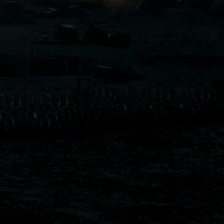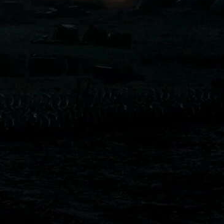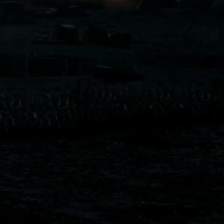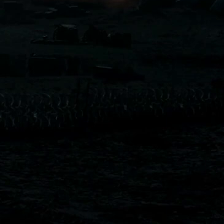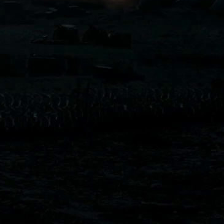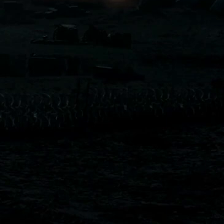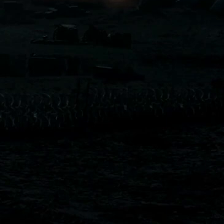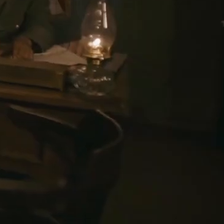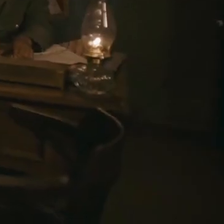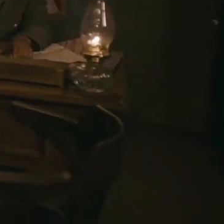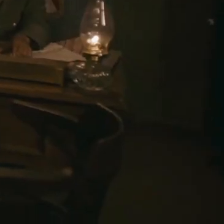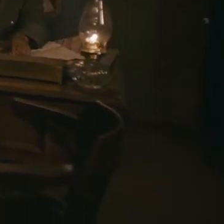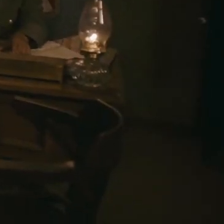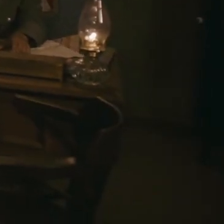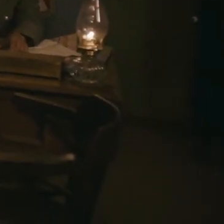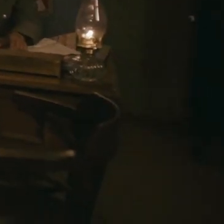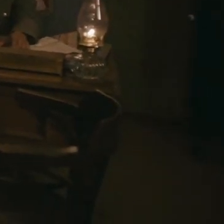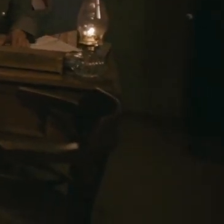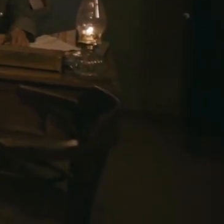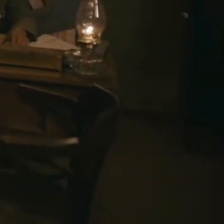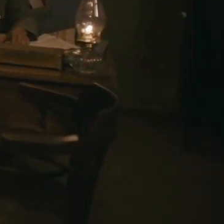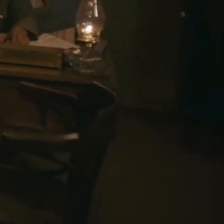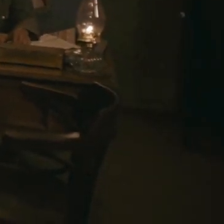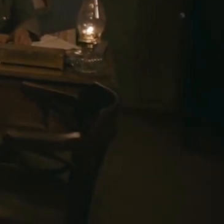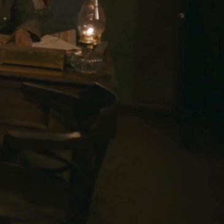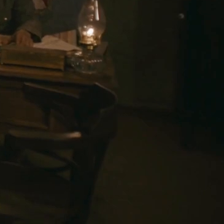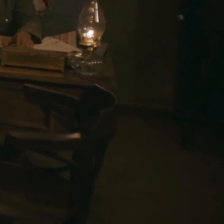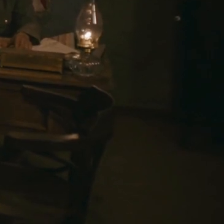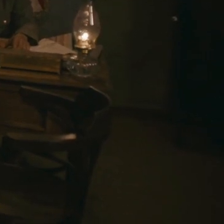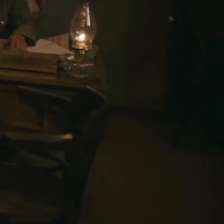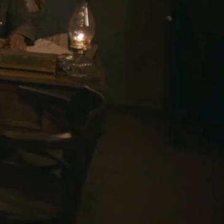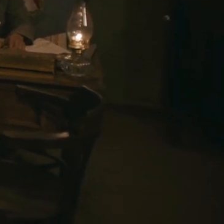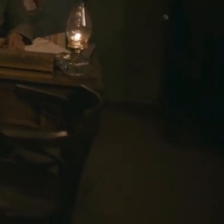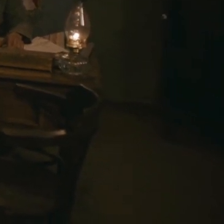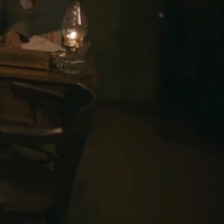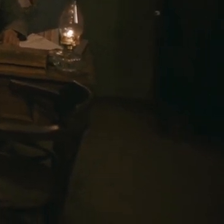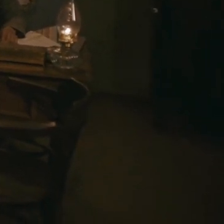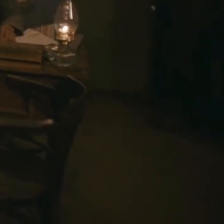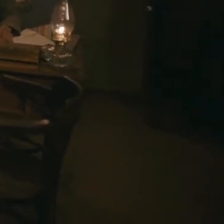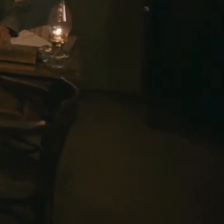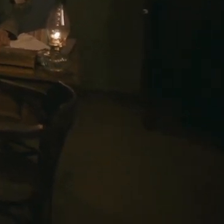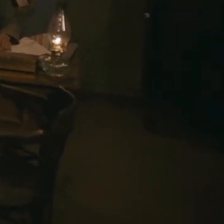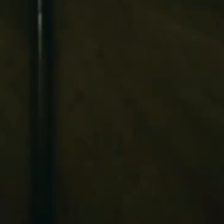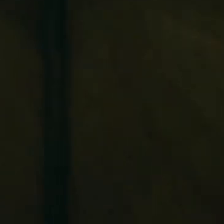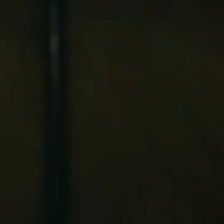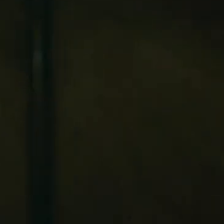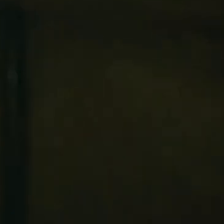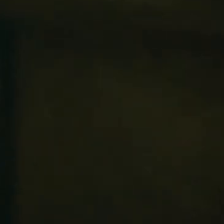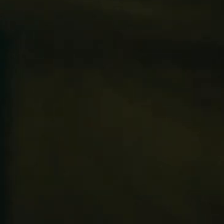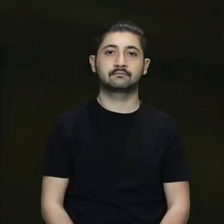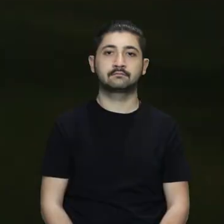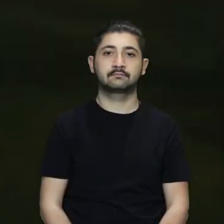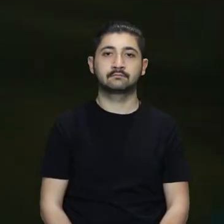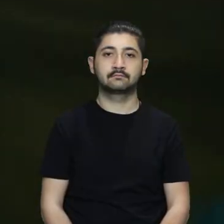İngiliz karargahına geçildi. Cooks, Robert'la çadırlarındaki masada karşılıklı oturuyordu. Alfred telaşla